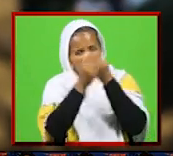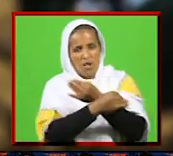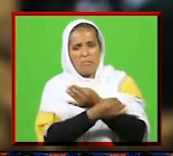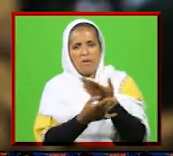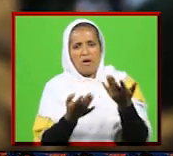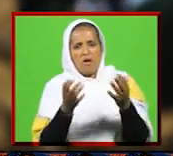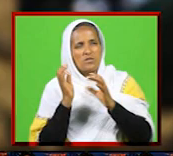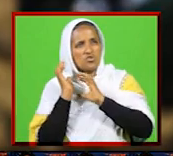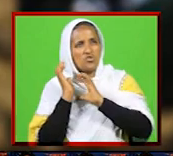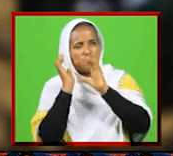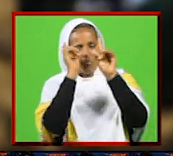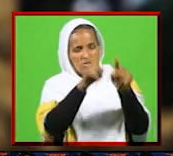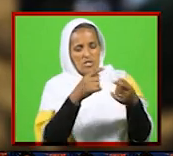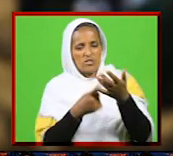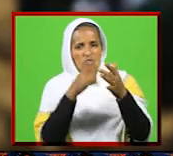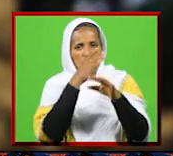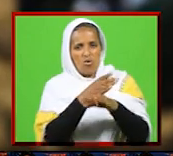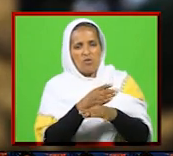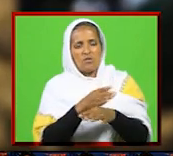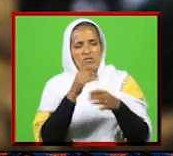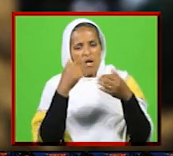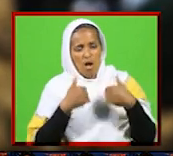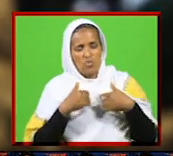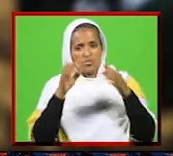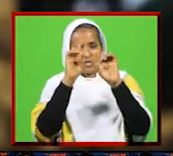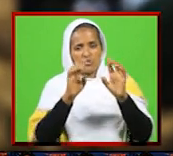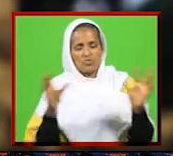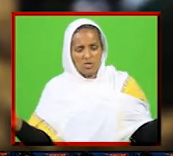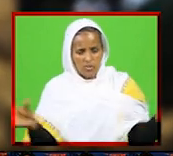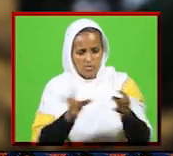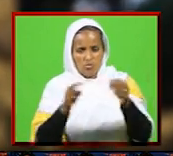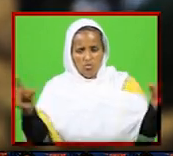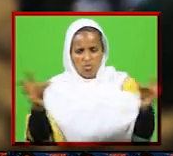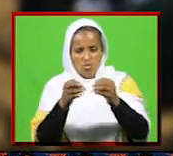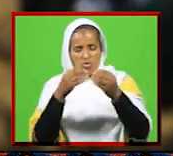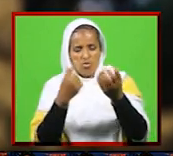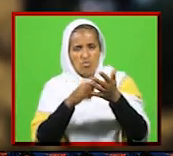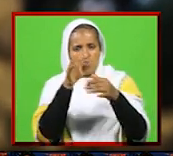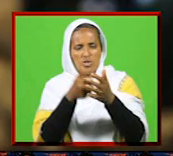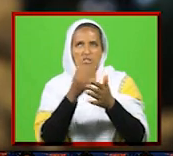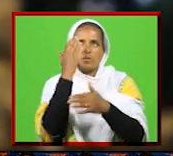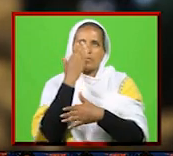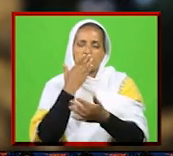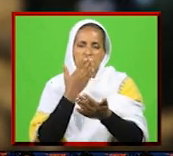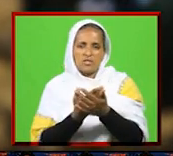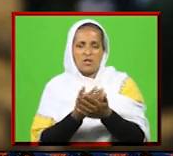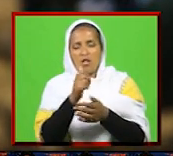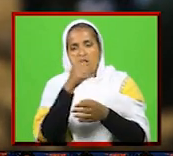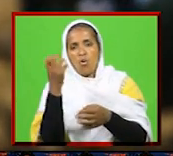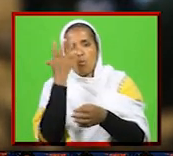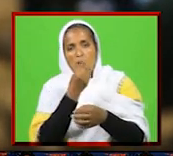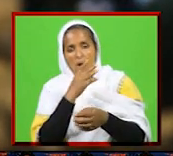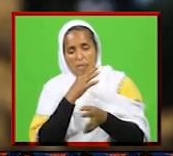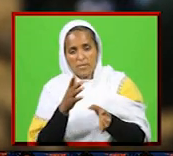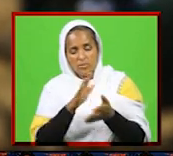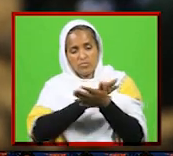ተመልሰው ያው ደረሱ። በጨለማ ነው እንዲያውም ተሸክመውት የመጡ። እዚያም በኋላ ያሉት ቅርሶች ተሰበሰቡ ሁሉ